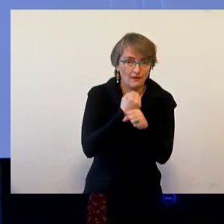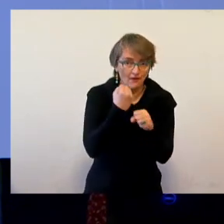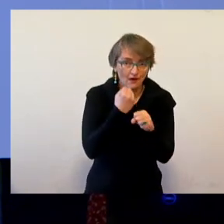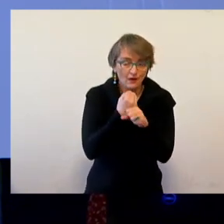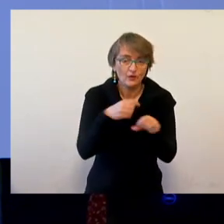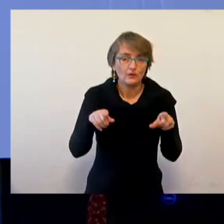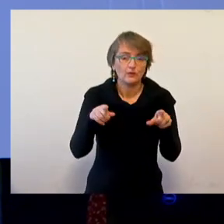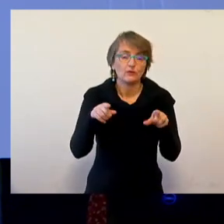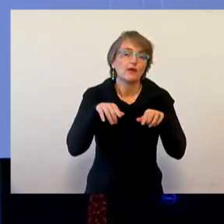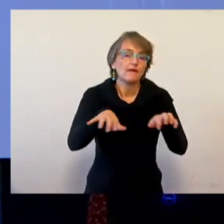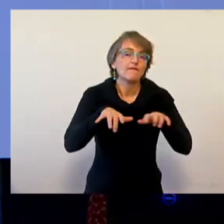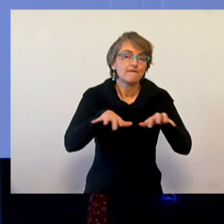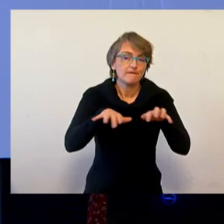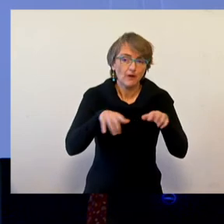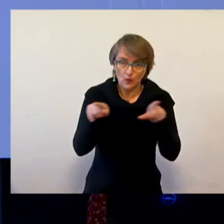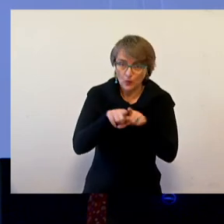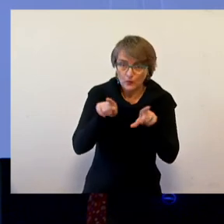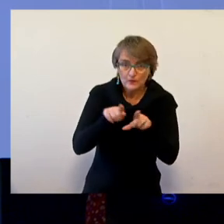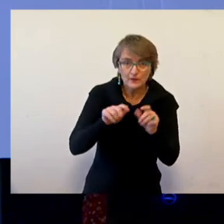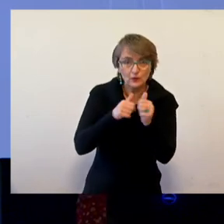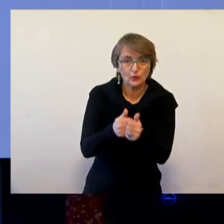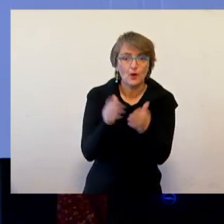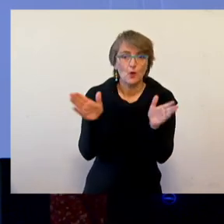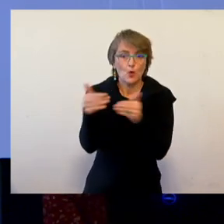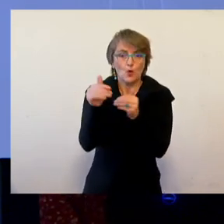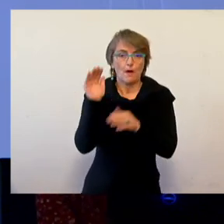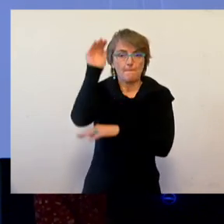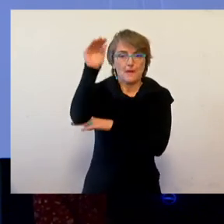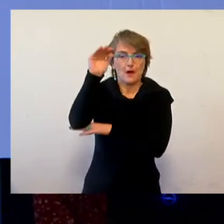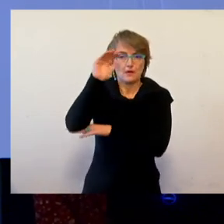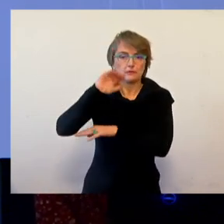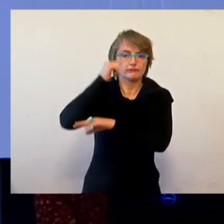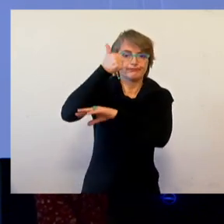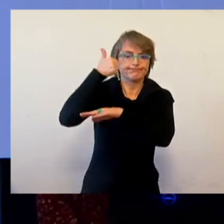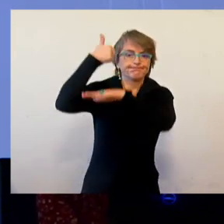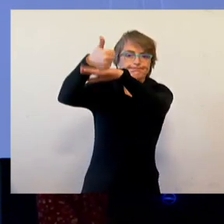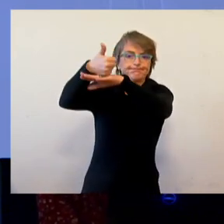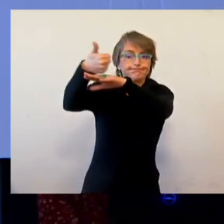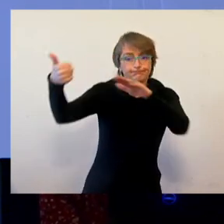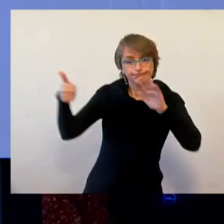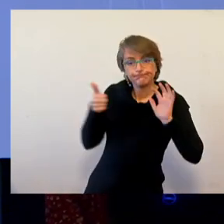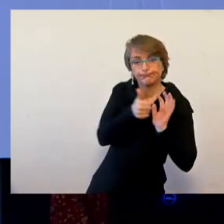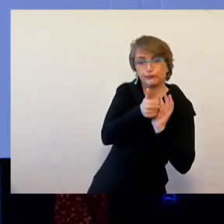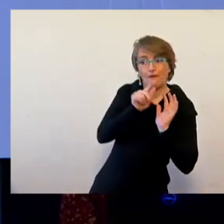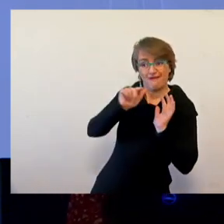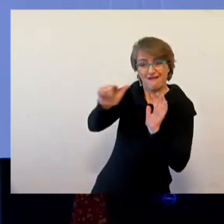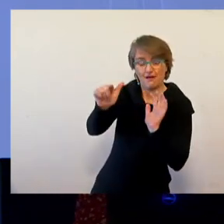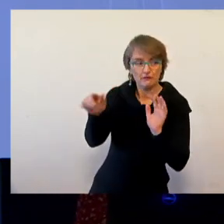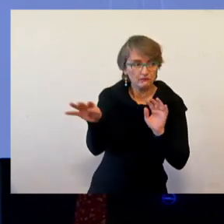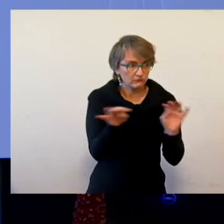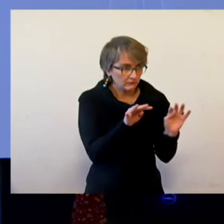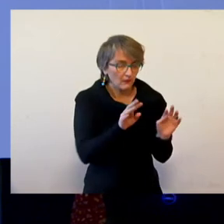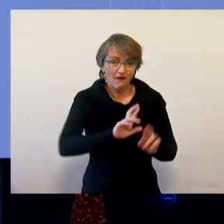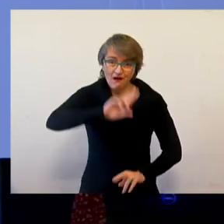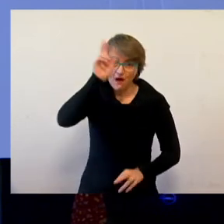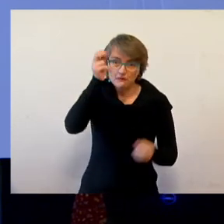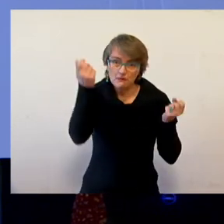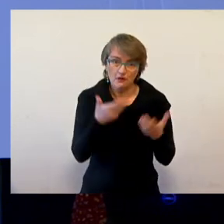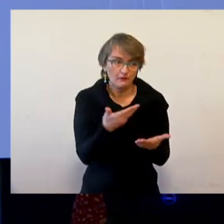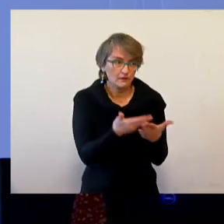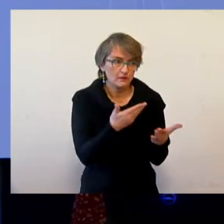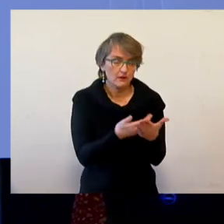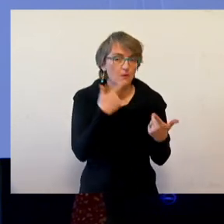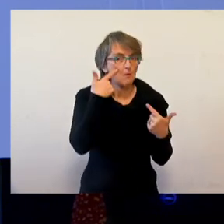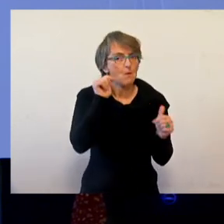particulièrement rare et qui en dit long sur la situation de difficulté d'exercer, de rendre la